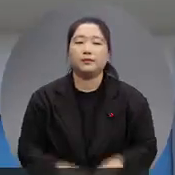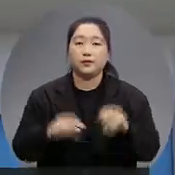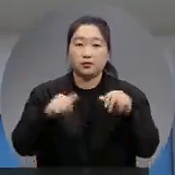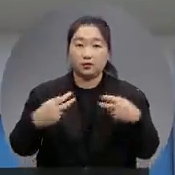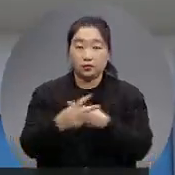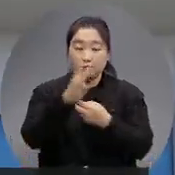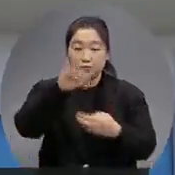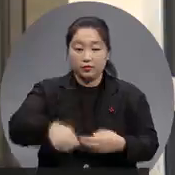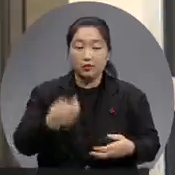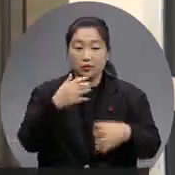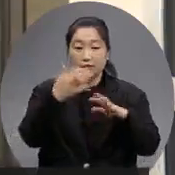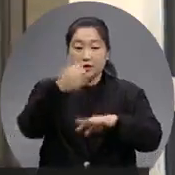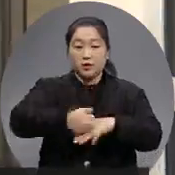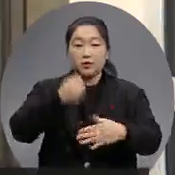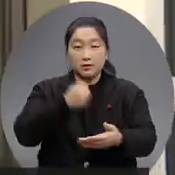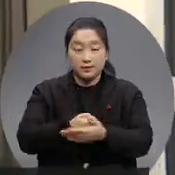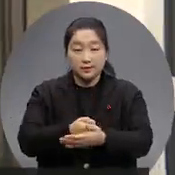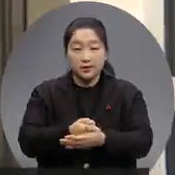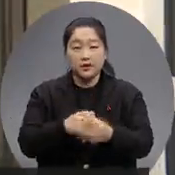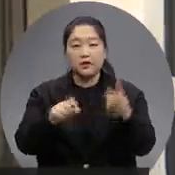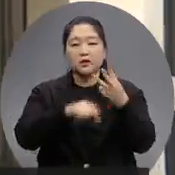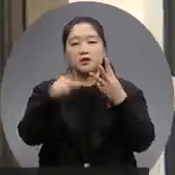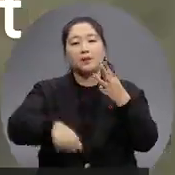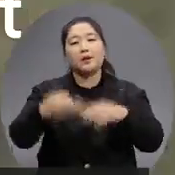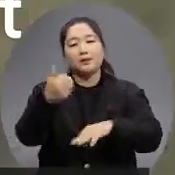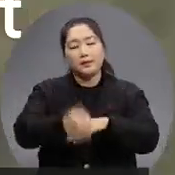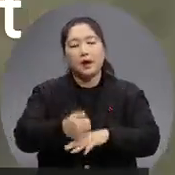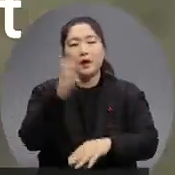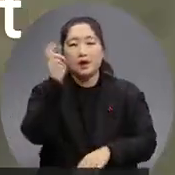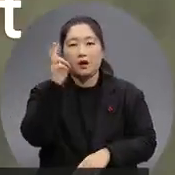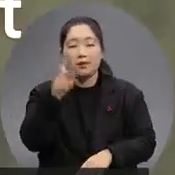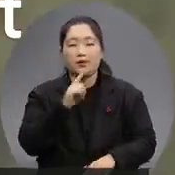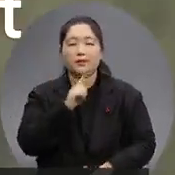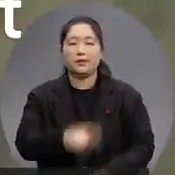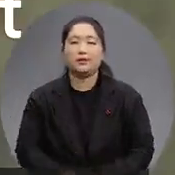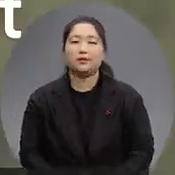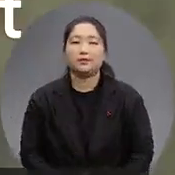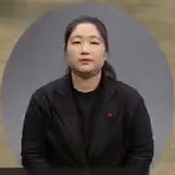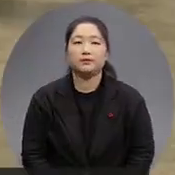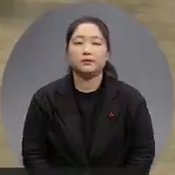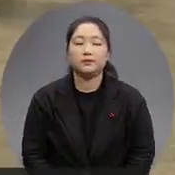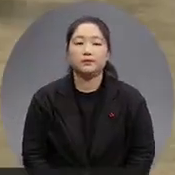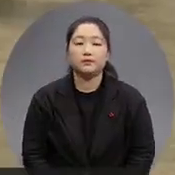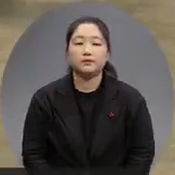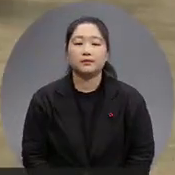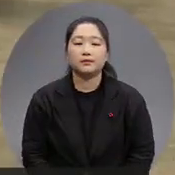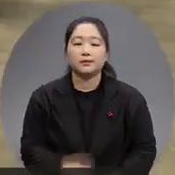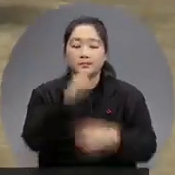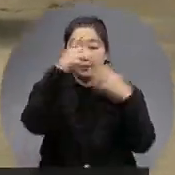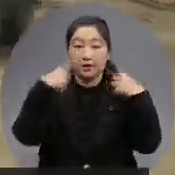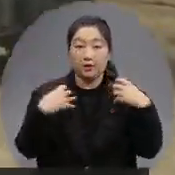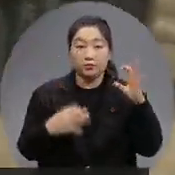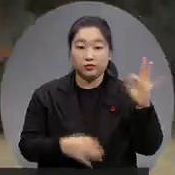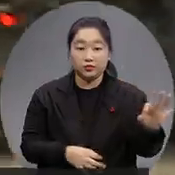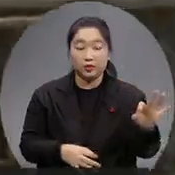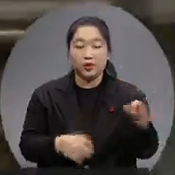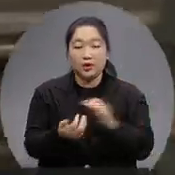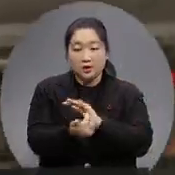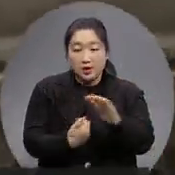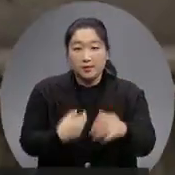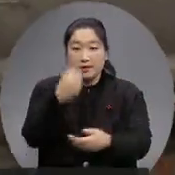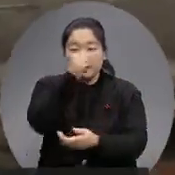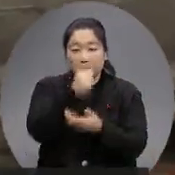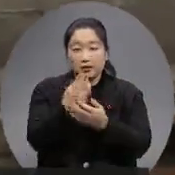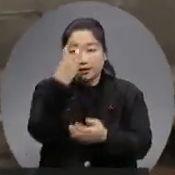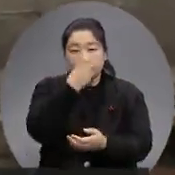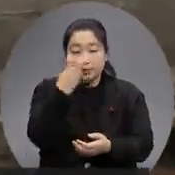국토부는 최종 결정 시기에 대해 3월 말이 가장 유력하다고 밝혔습니다. 정부 재정이면 예비 타당성